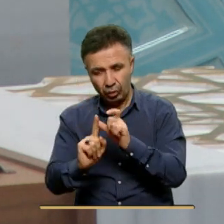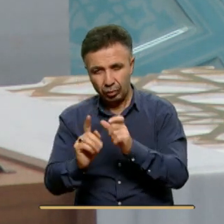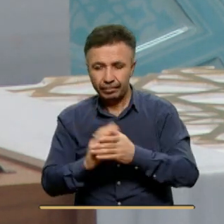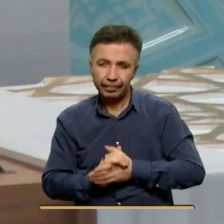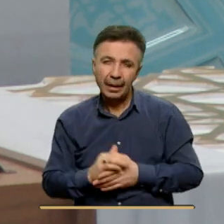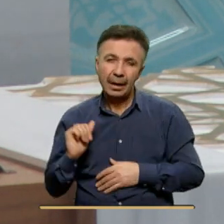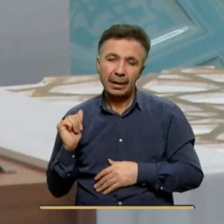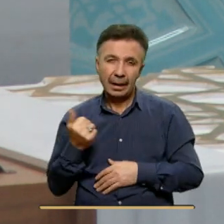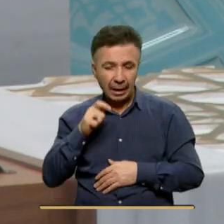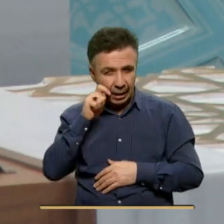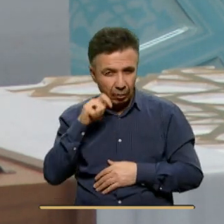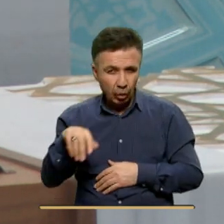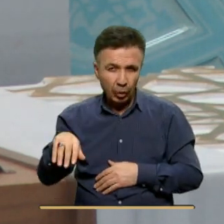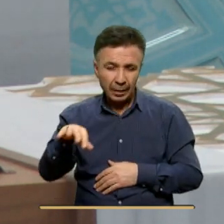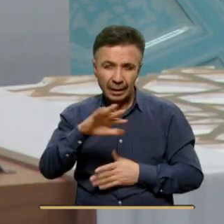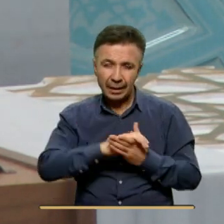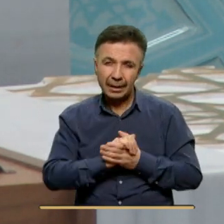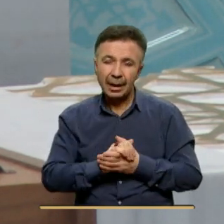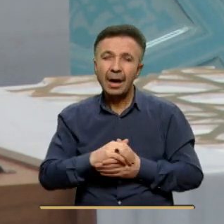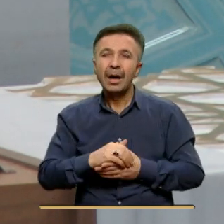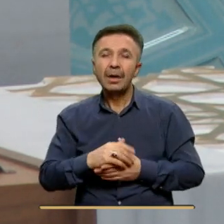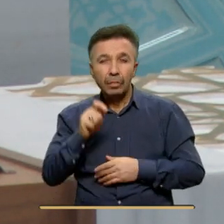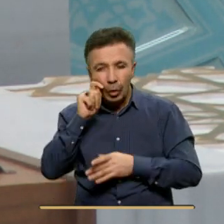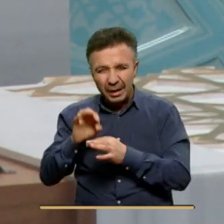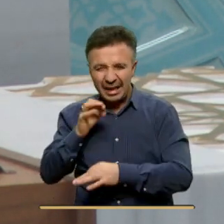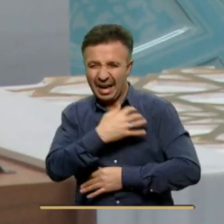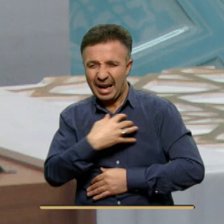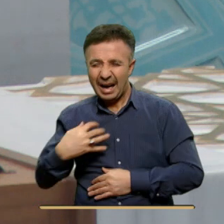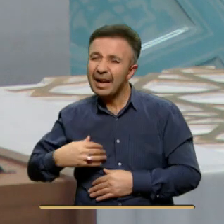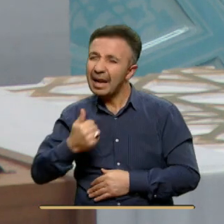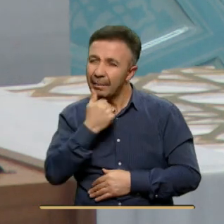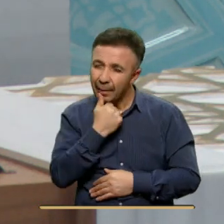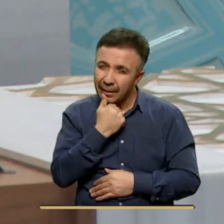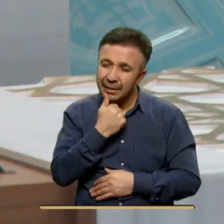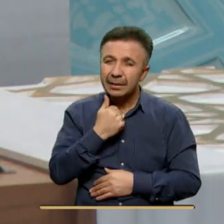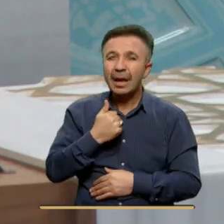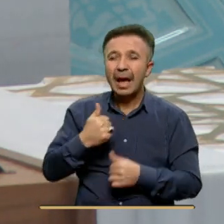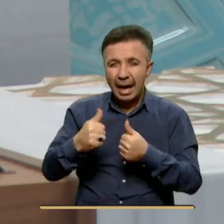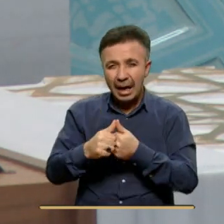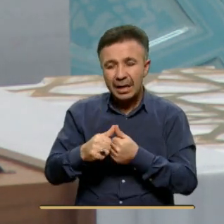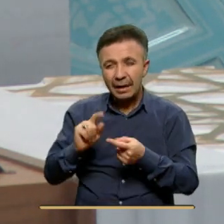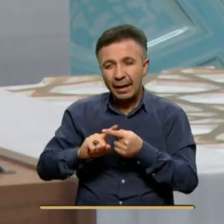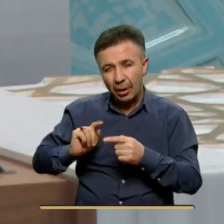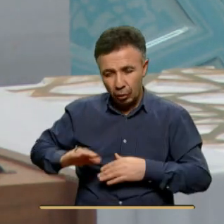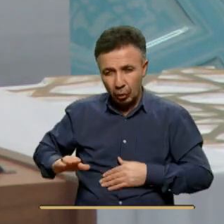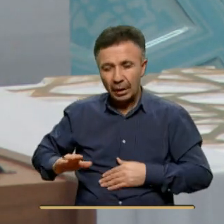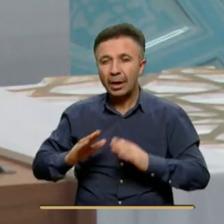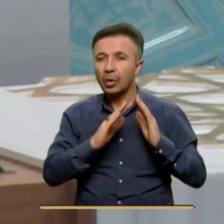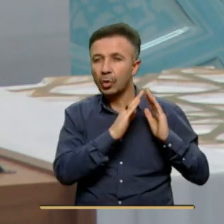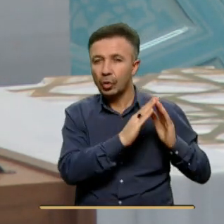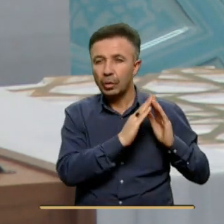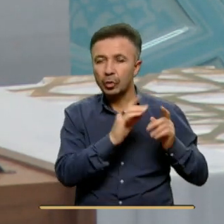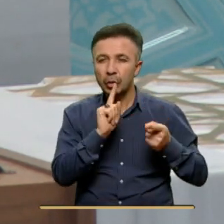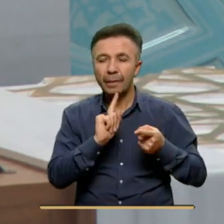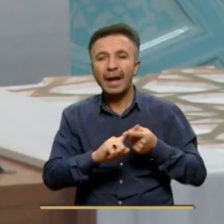mümin anne babasına, eş ve çocuklarına, komşusu ve